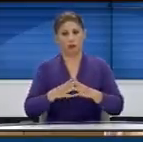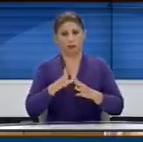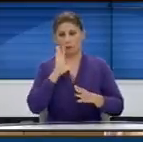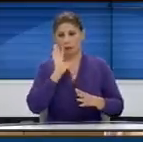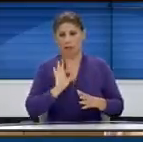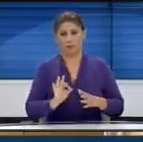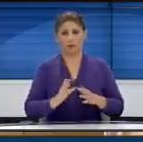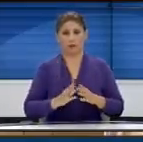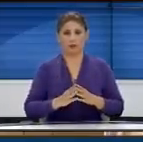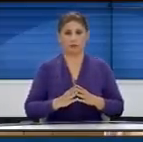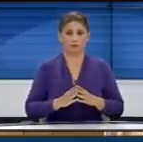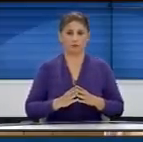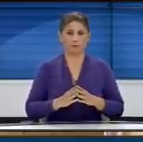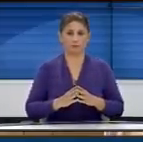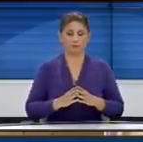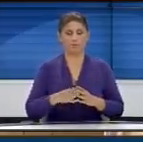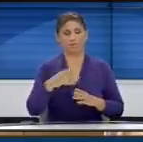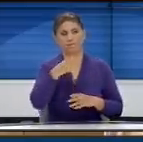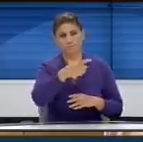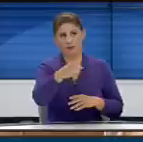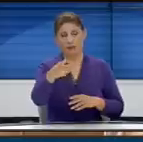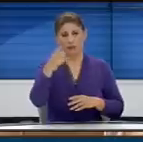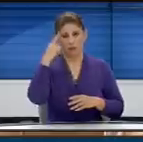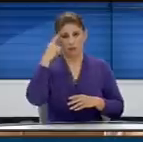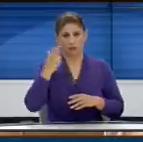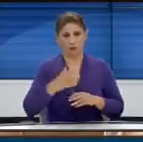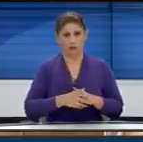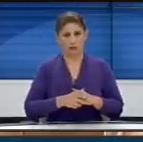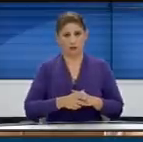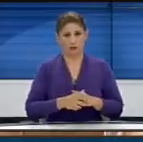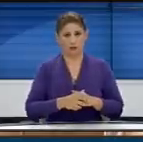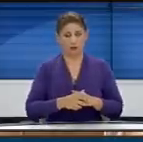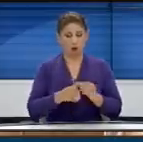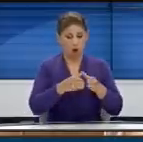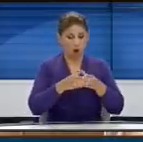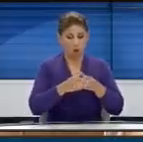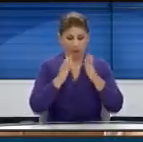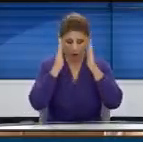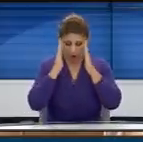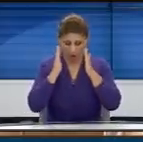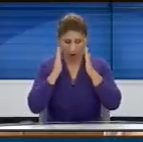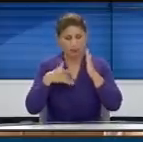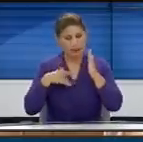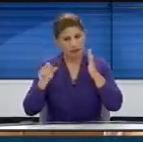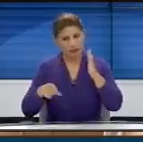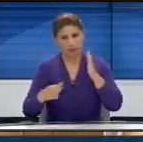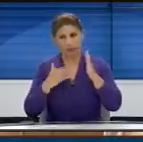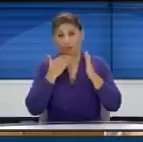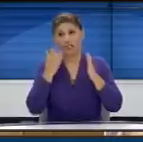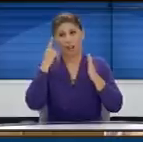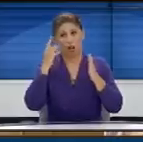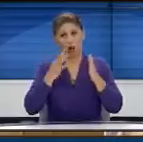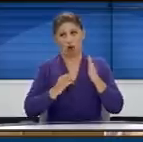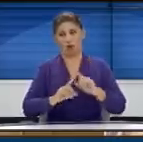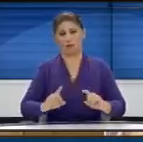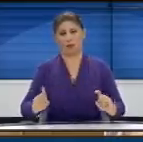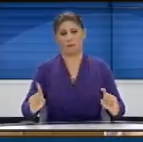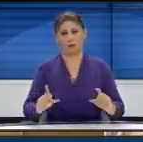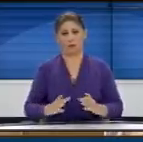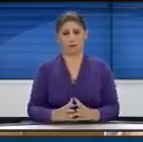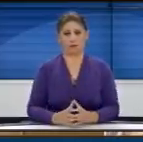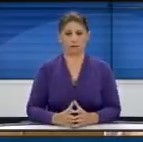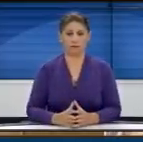πραγματικά. Νομίζω ότι κι εσείς, αν βγάλετε λίγο τις κομματικές σας παροπίδες, θα συμφωνήσετε. Δεν είναι λογικά πράγματα. Αλλά